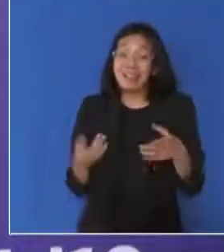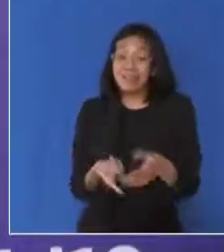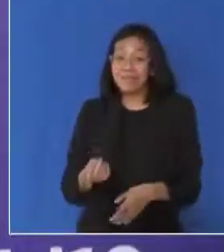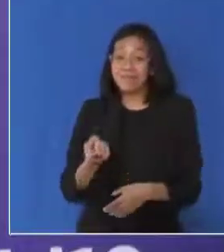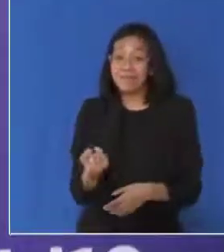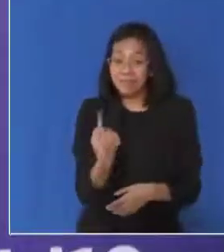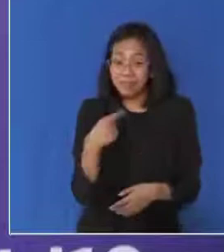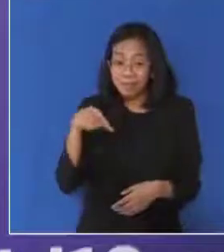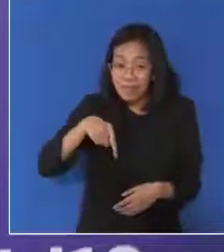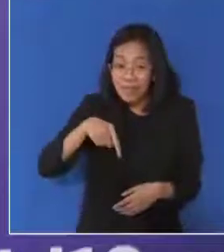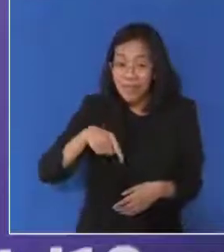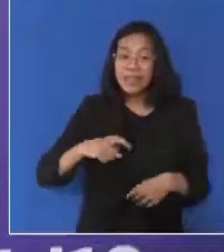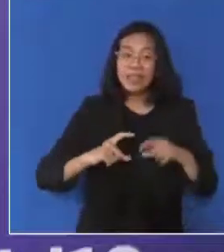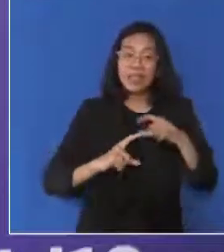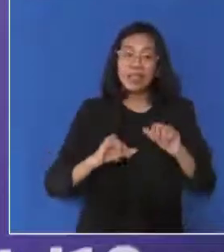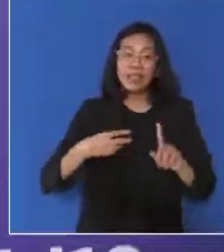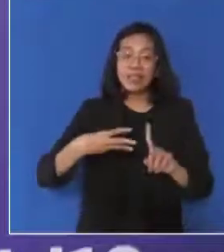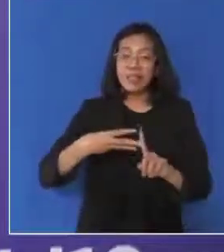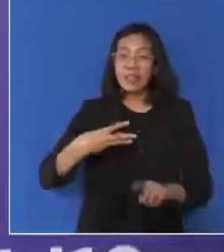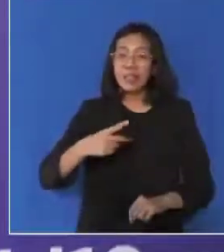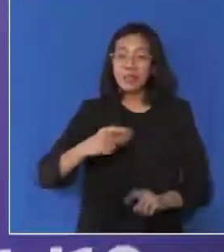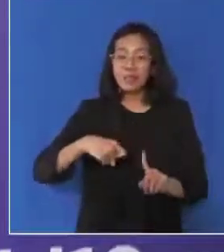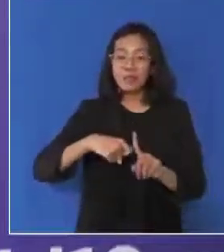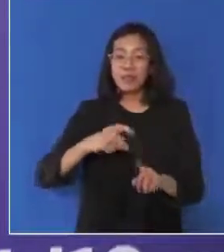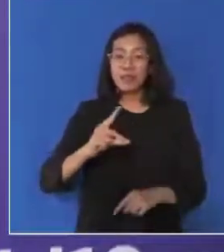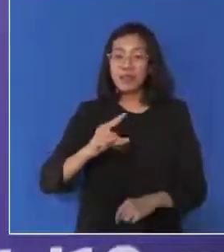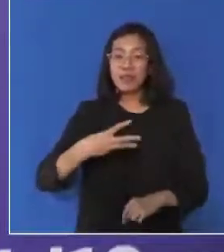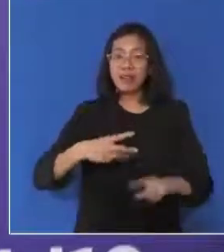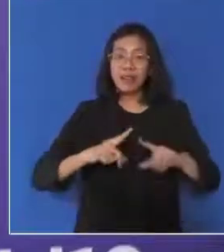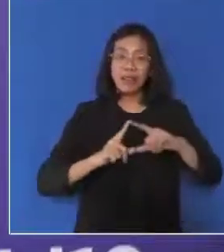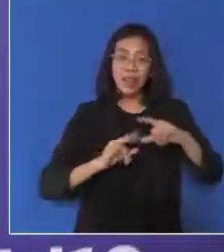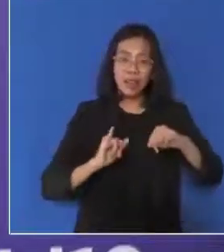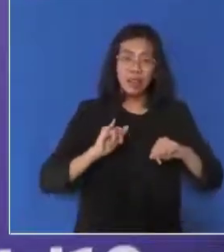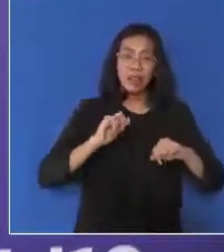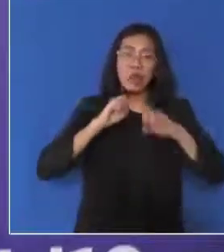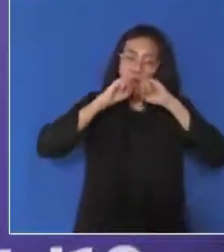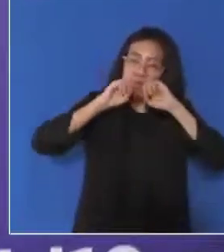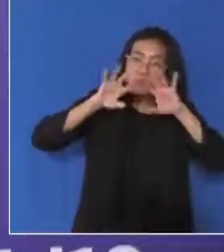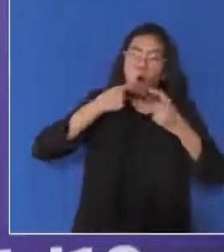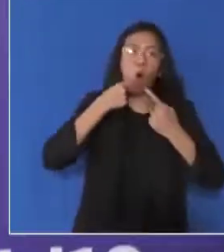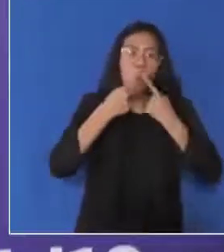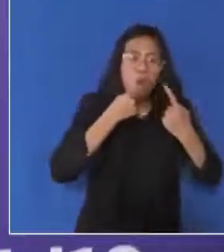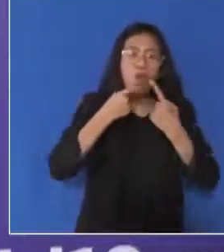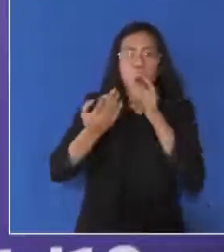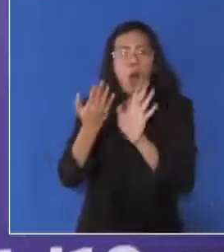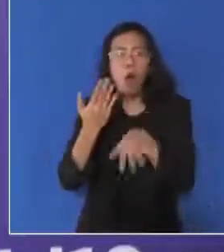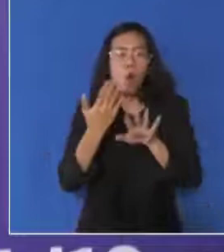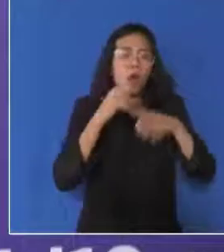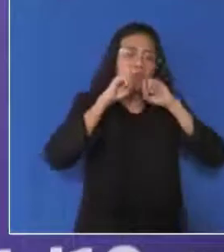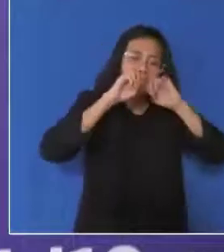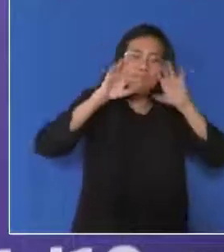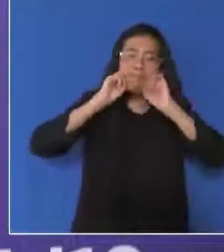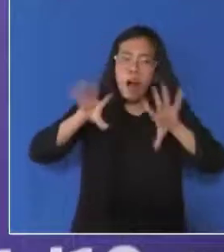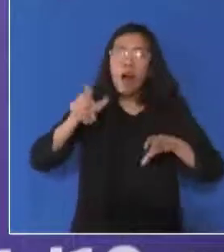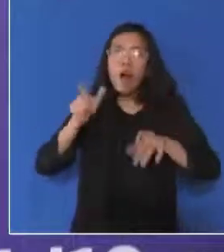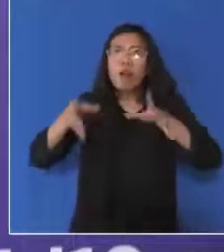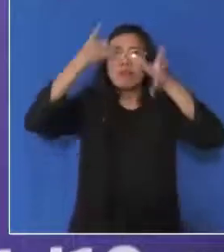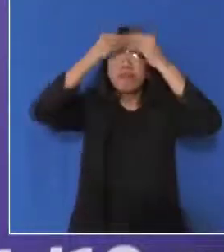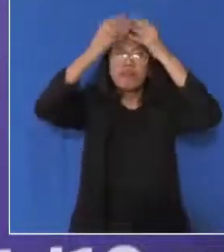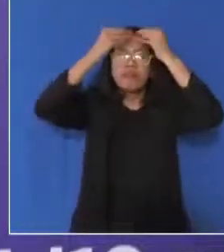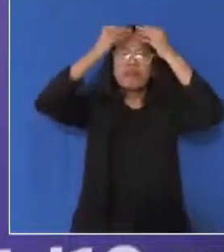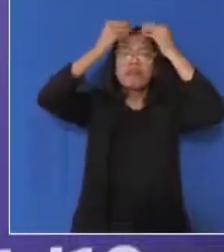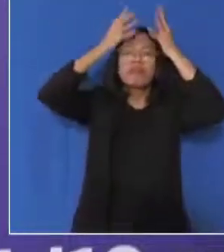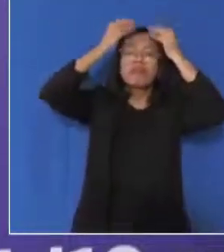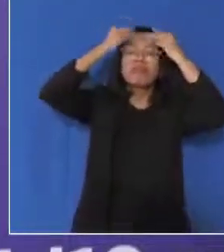mengingatkannya selalu melalui literasi digital cover komunikasi nama kita komunikasikan berulang-ulang berulang-ulang berulang-ulang airnya orang tersebut mulai